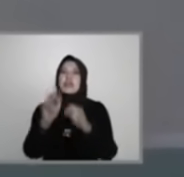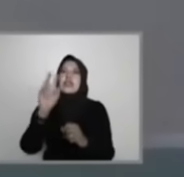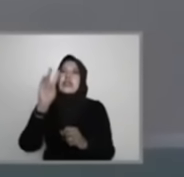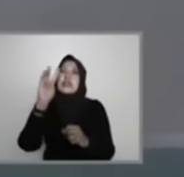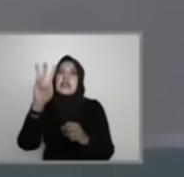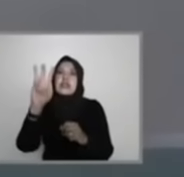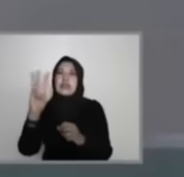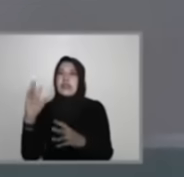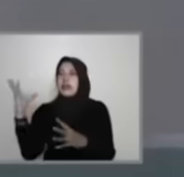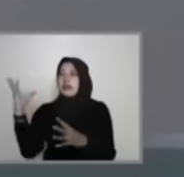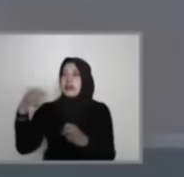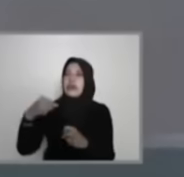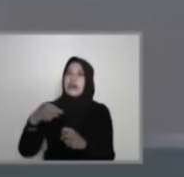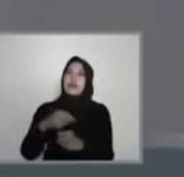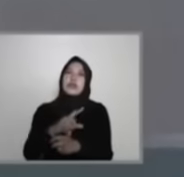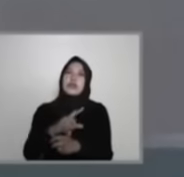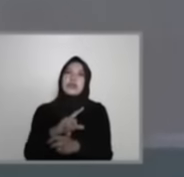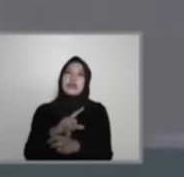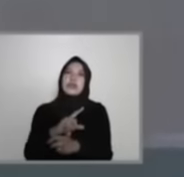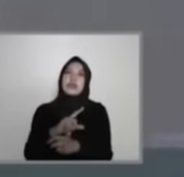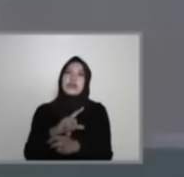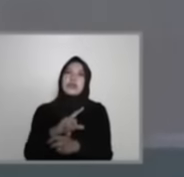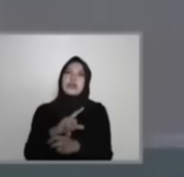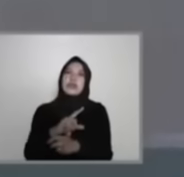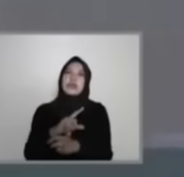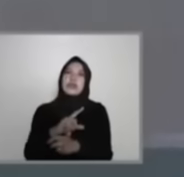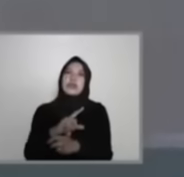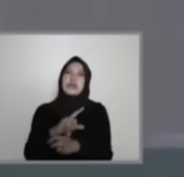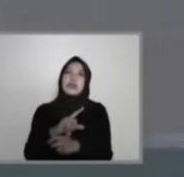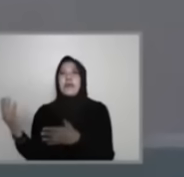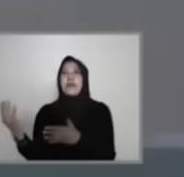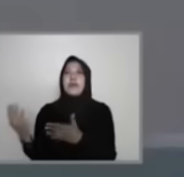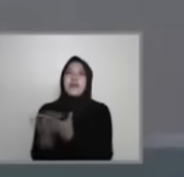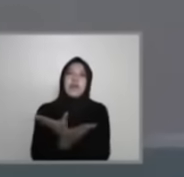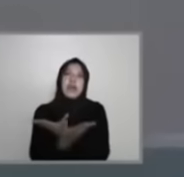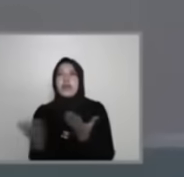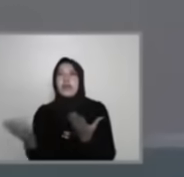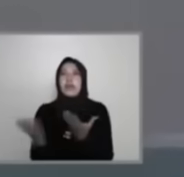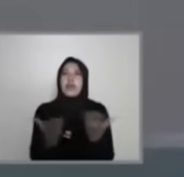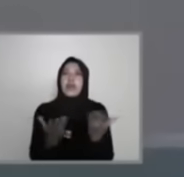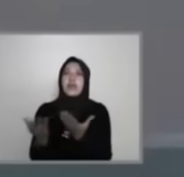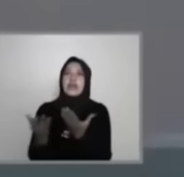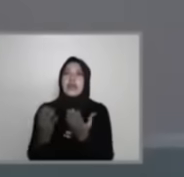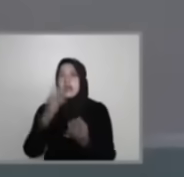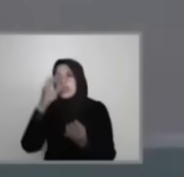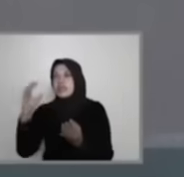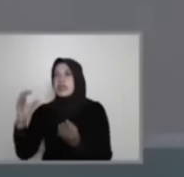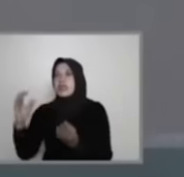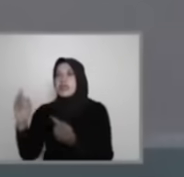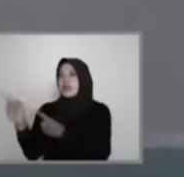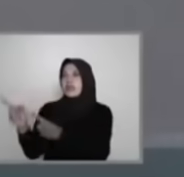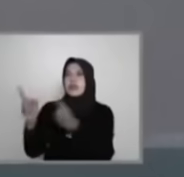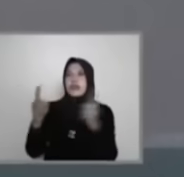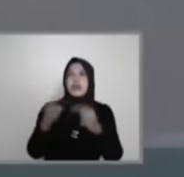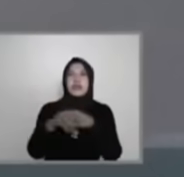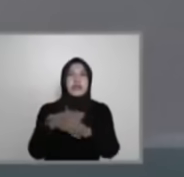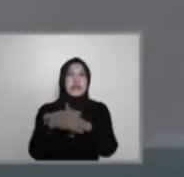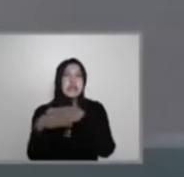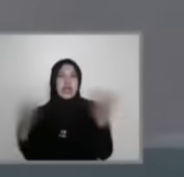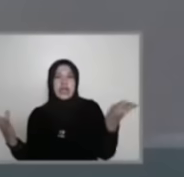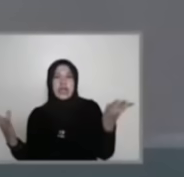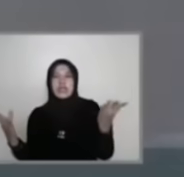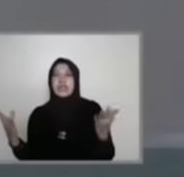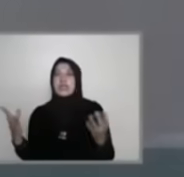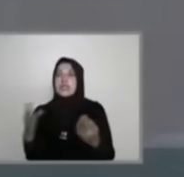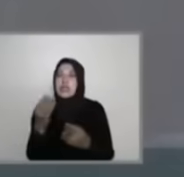Ya. Yang saya mau tanyakan, bagaimana strategi saudara dalam menghadapi berakhirnya